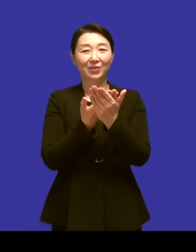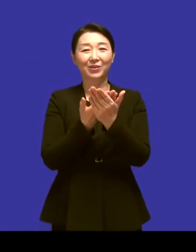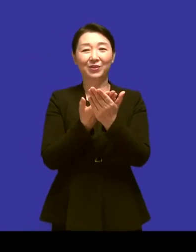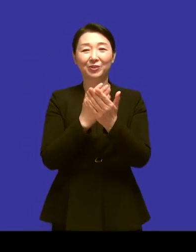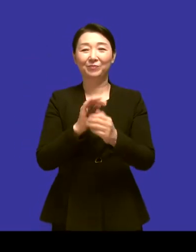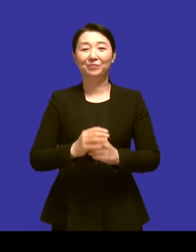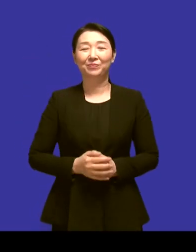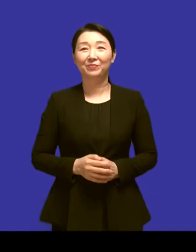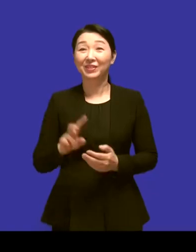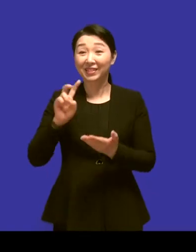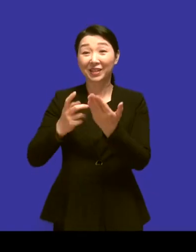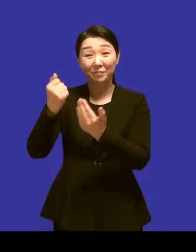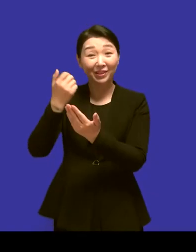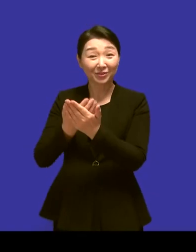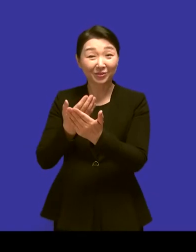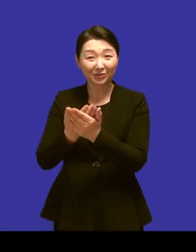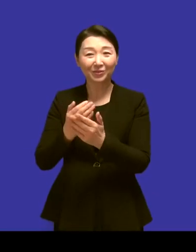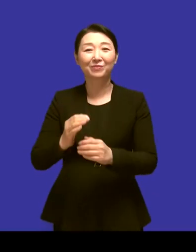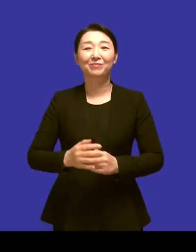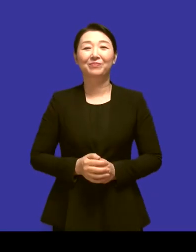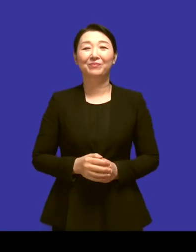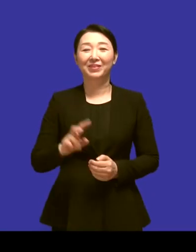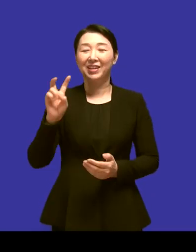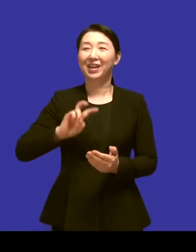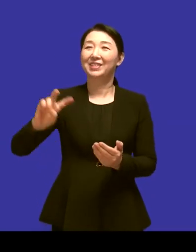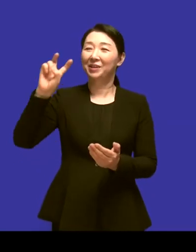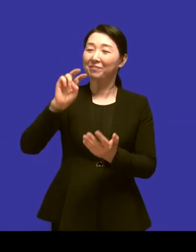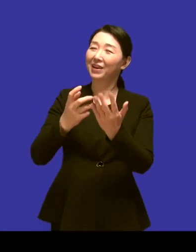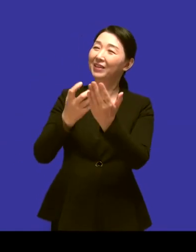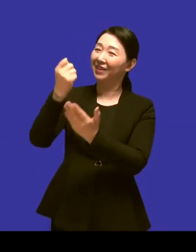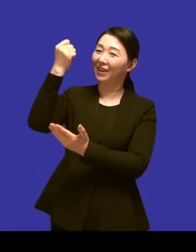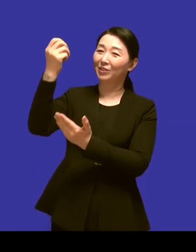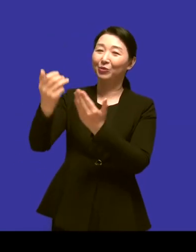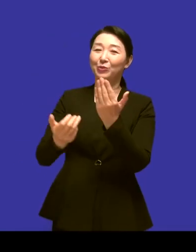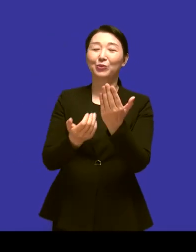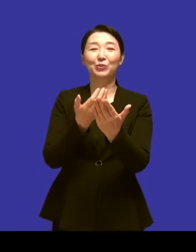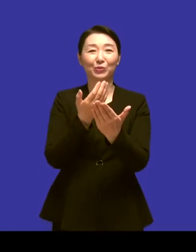받아주소서 찬양 받아주소서 yeah. 찬양